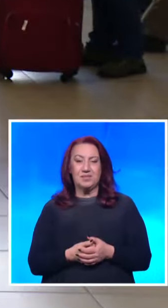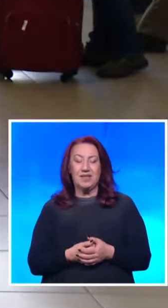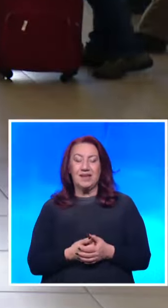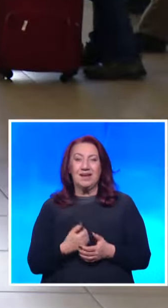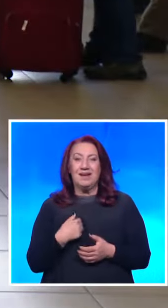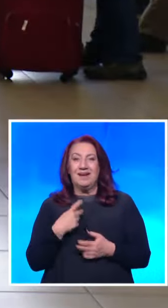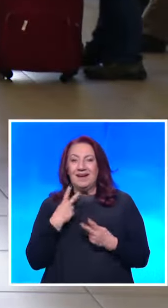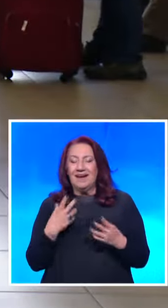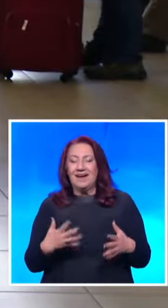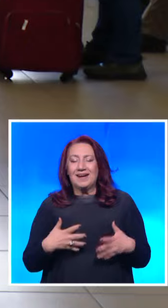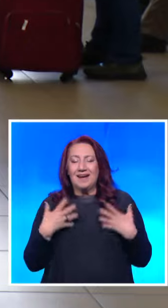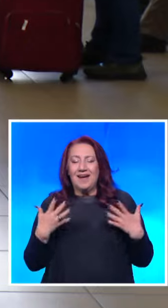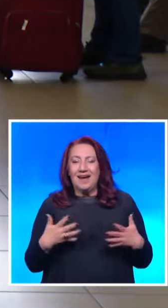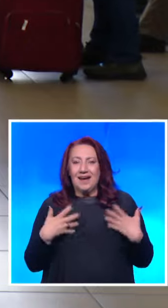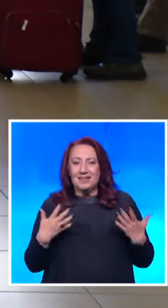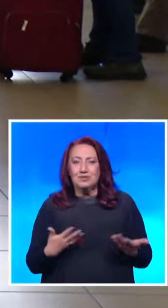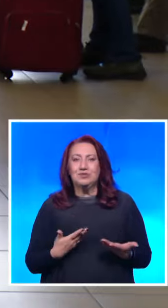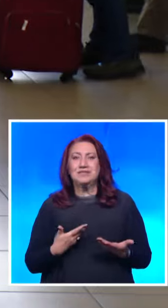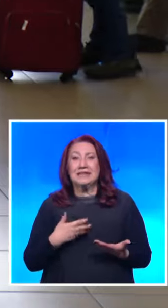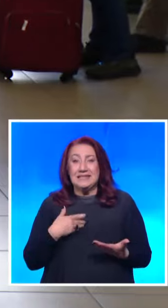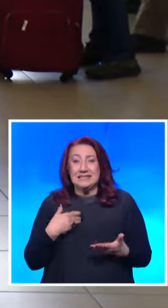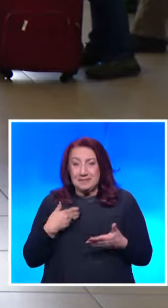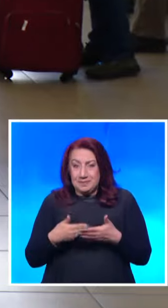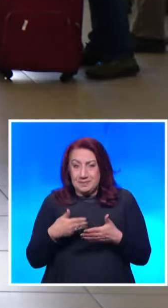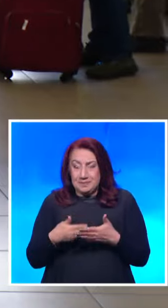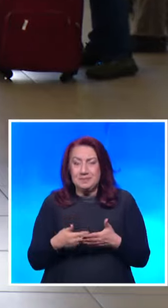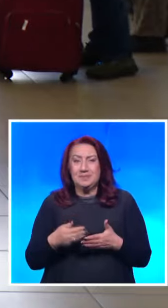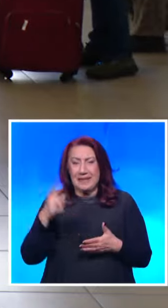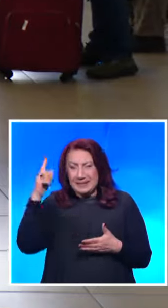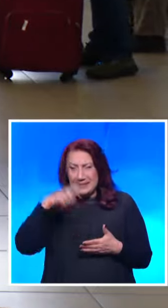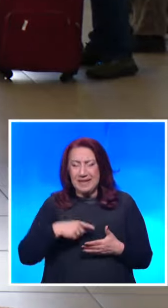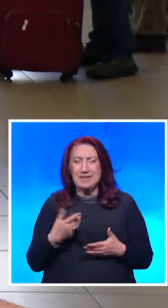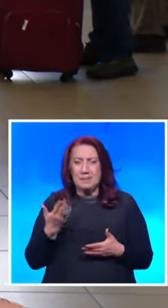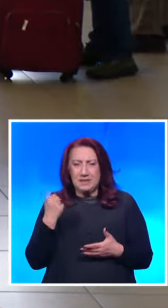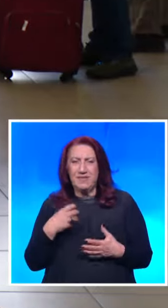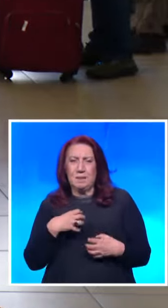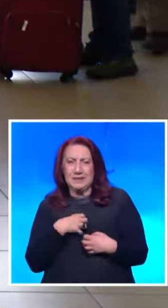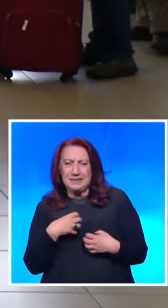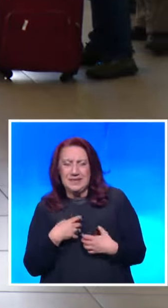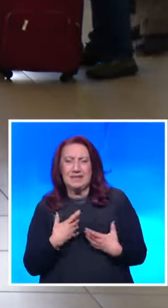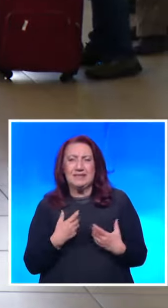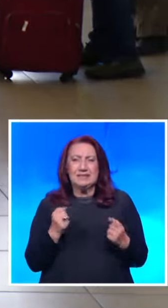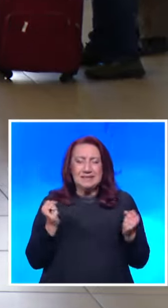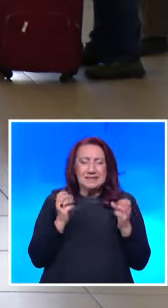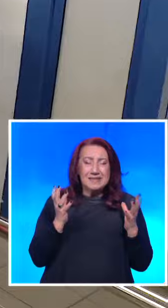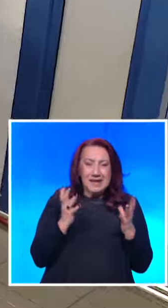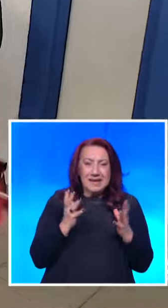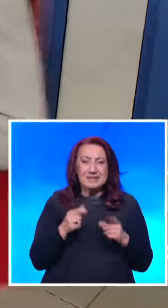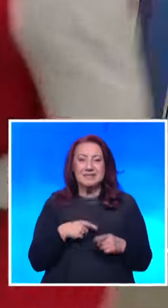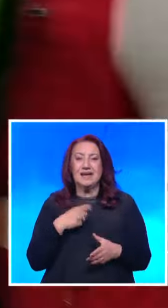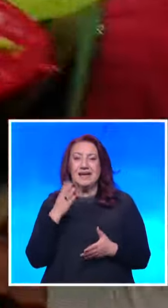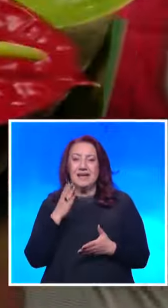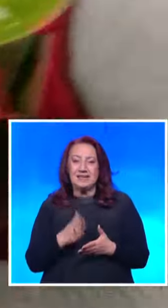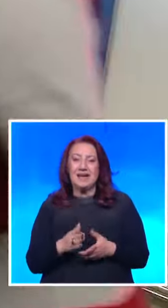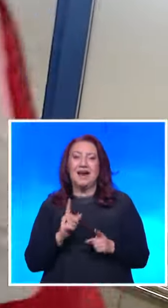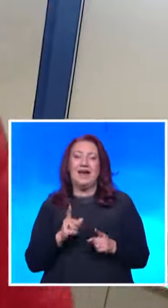намирам последните дни, толкова вече исках да идва този ден. Преди това бях притеснена, бях под стрес през цялото това време и най-накрая наистина мога